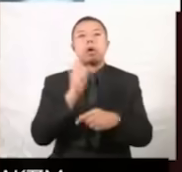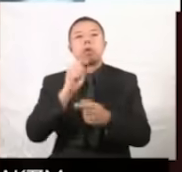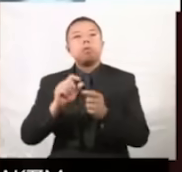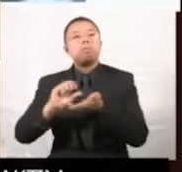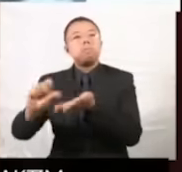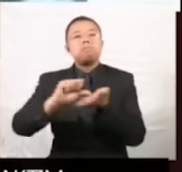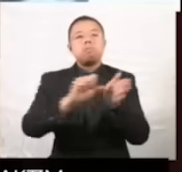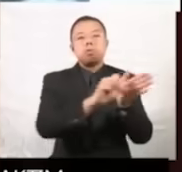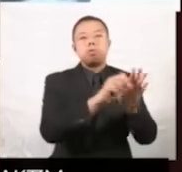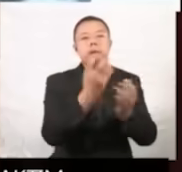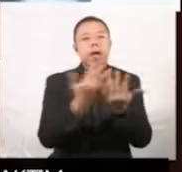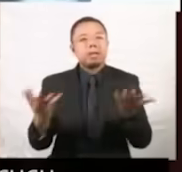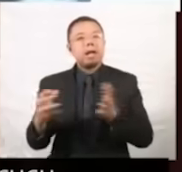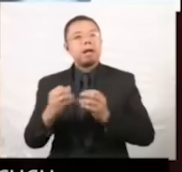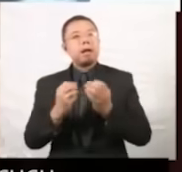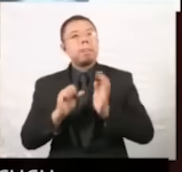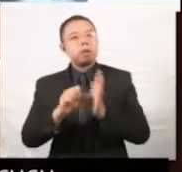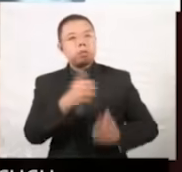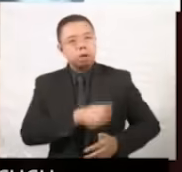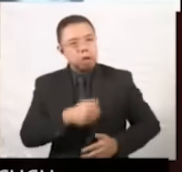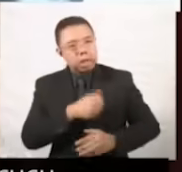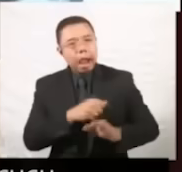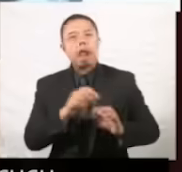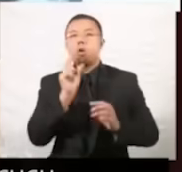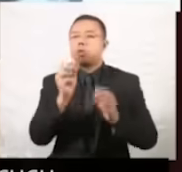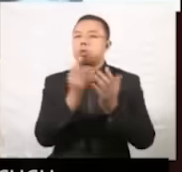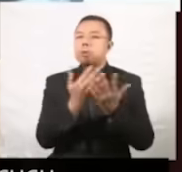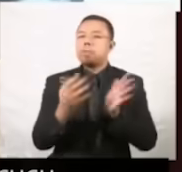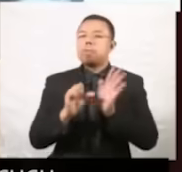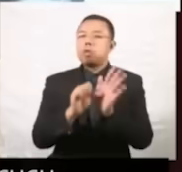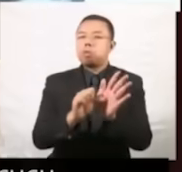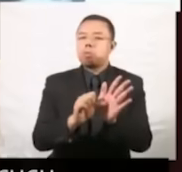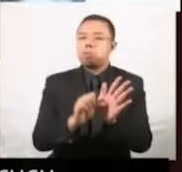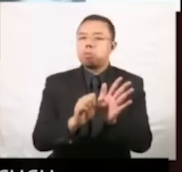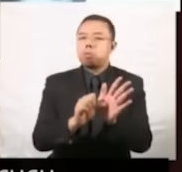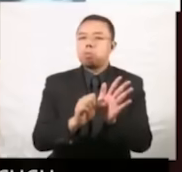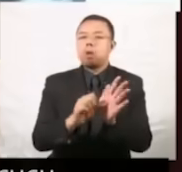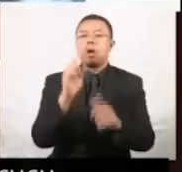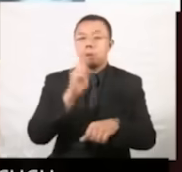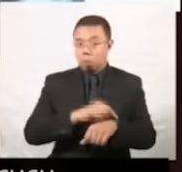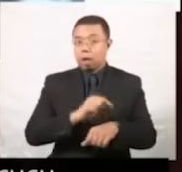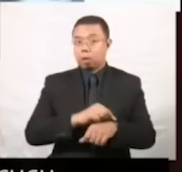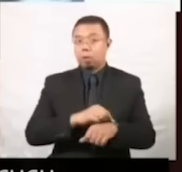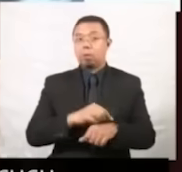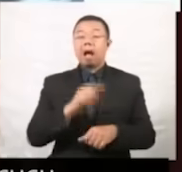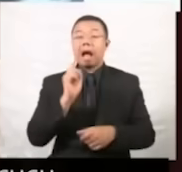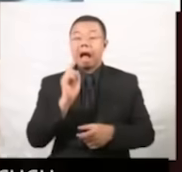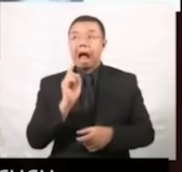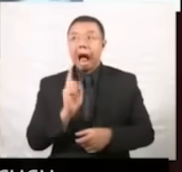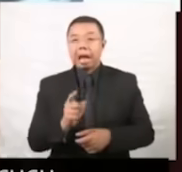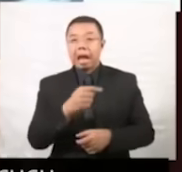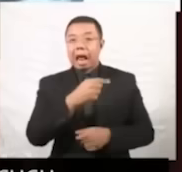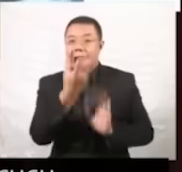kemanusiaan untuk Bansos untuk hajat hidup dan lain sebagainya dan selama kekurangan